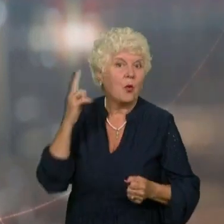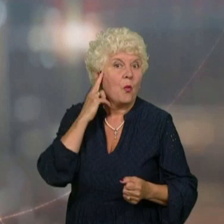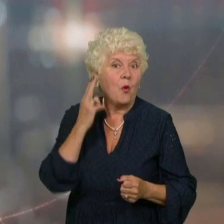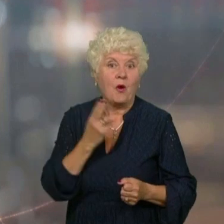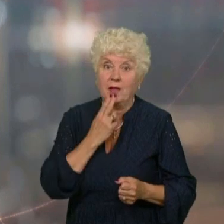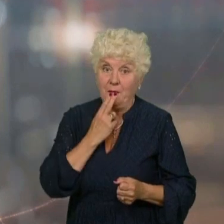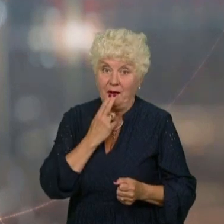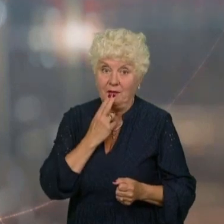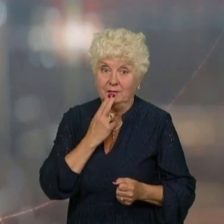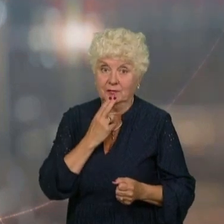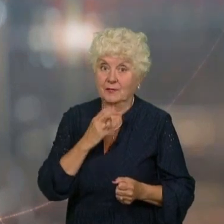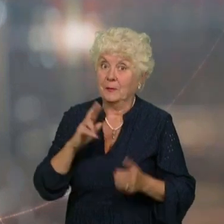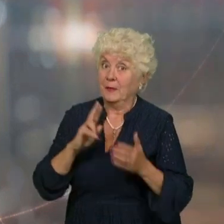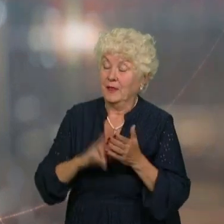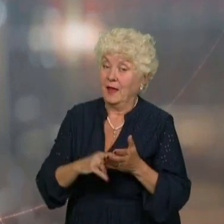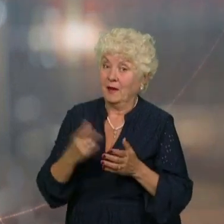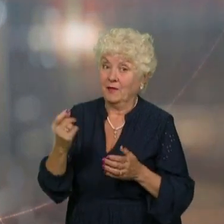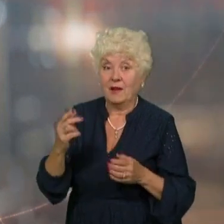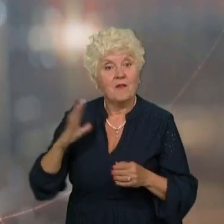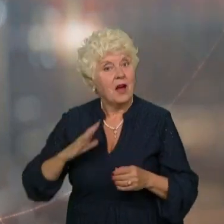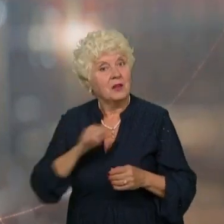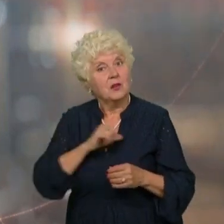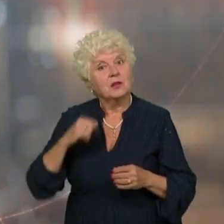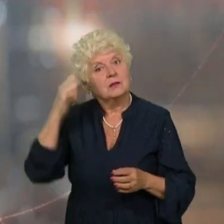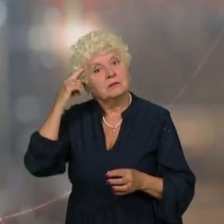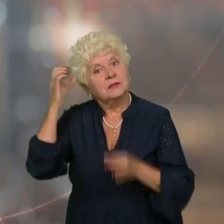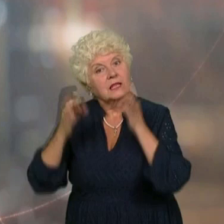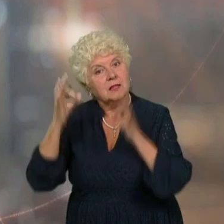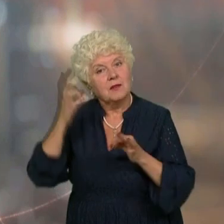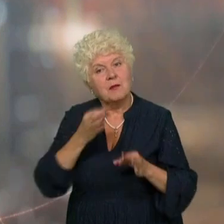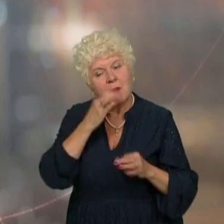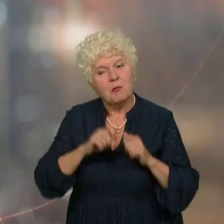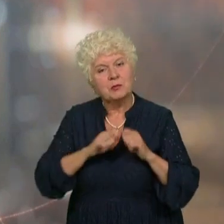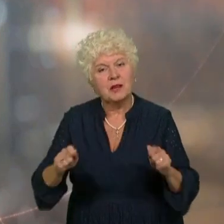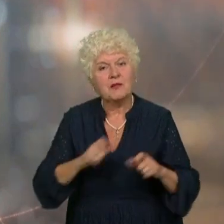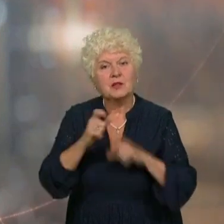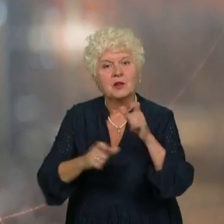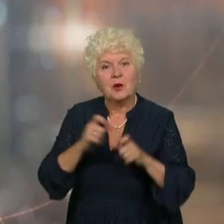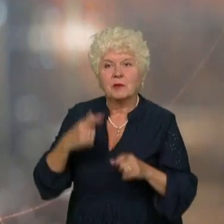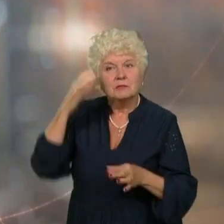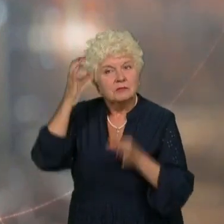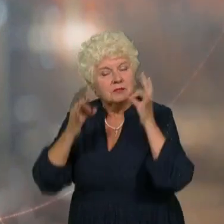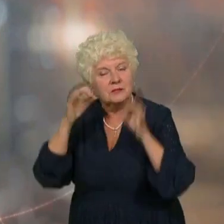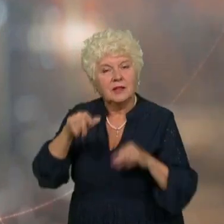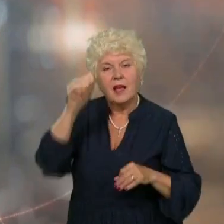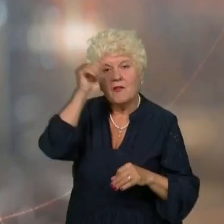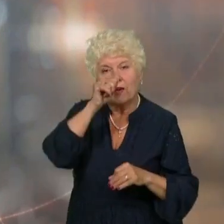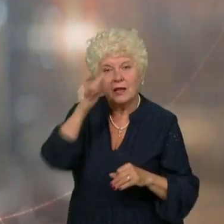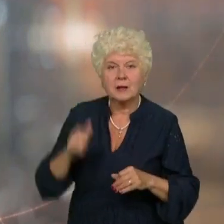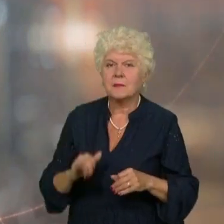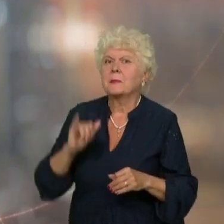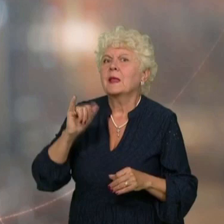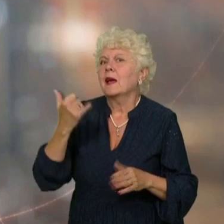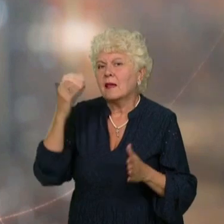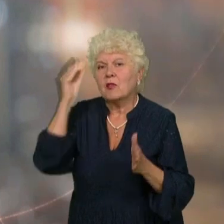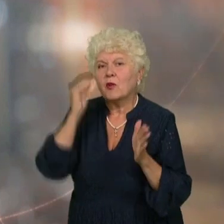głuchoniemego i na chwilkę warto się zastanowić taką sobie małą przerwę zrobić przy rozważaniu tej Ewangelii jakie